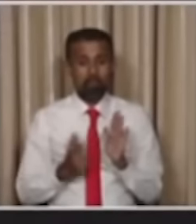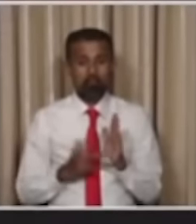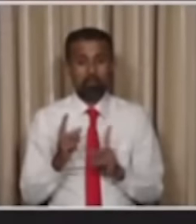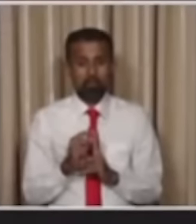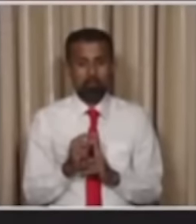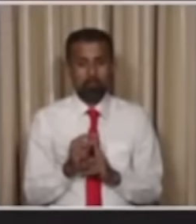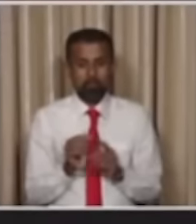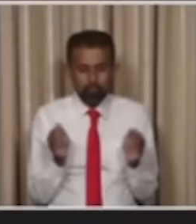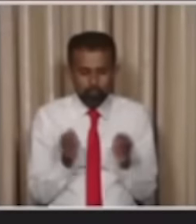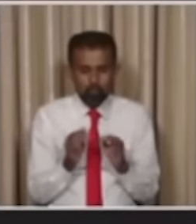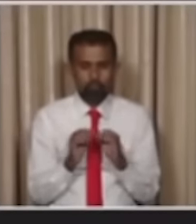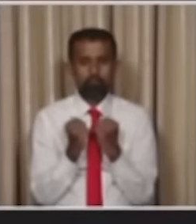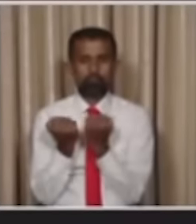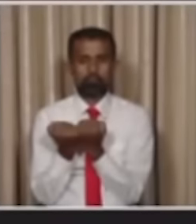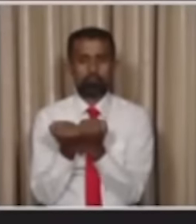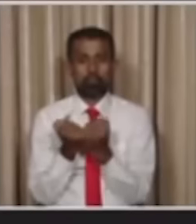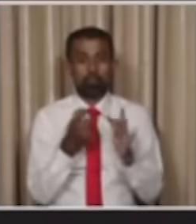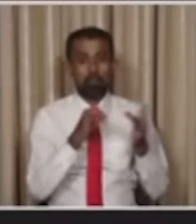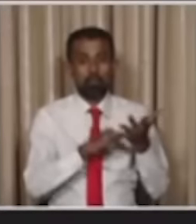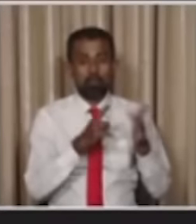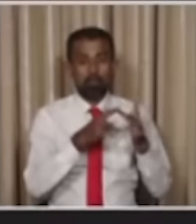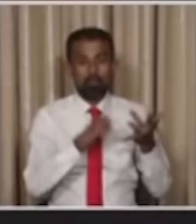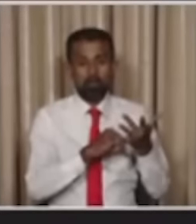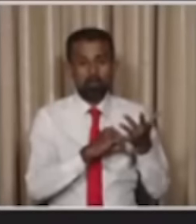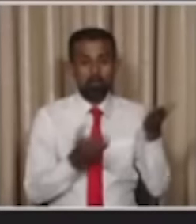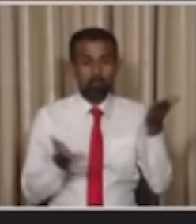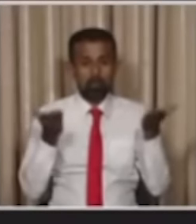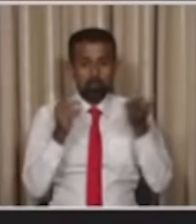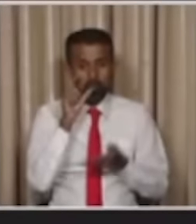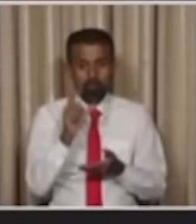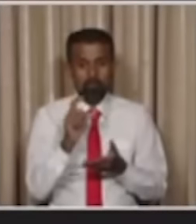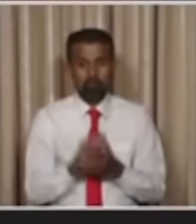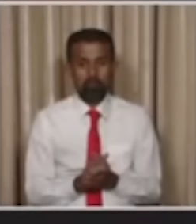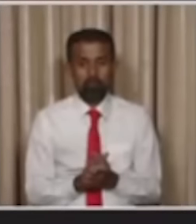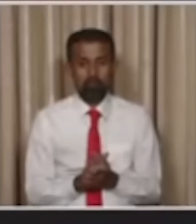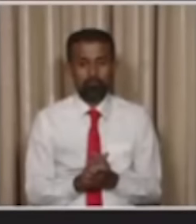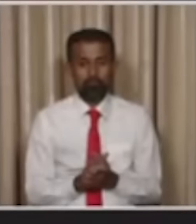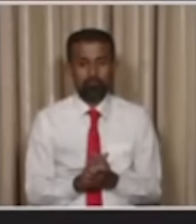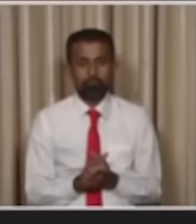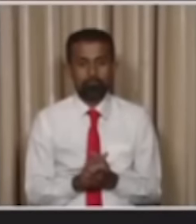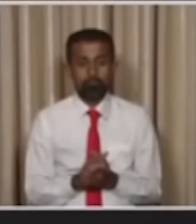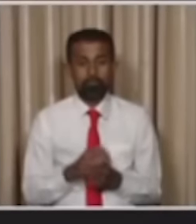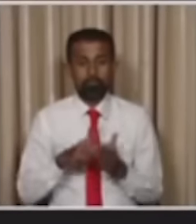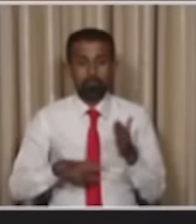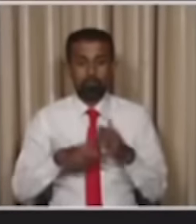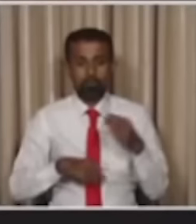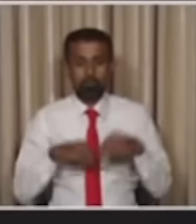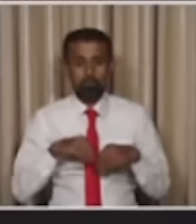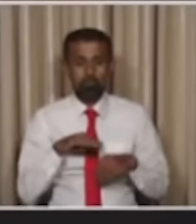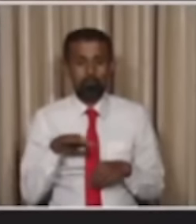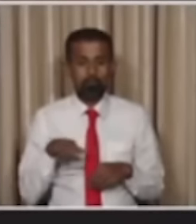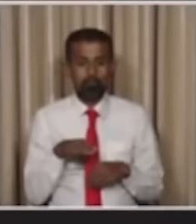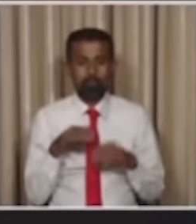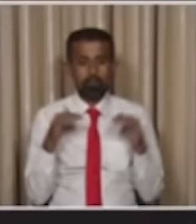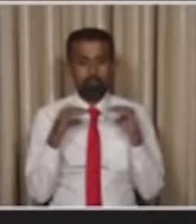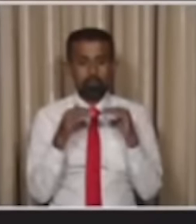ඉතාම පුංචි සංවිධානයක් ISIS ත්‍රස්තවාදයට සාපේක්ෂව. දැන් ඔන්නම් දේශපාලනිකව අපිට